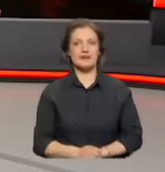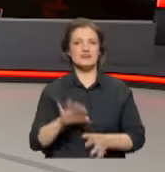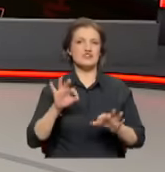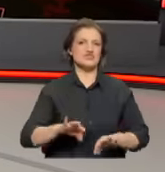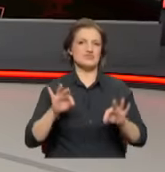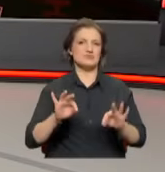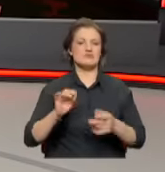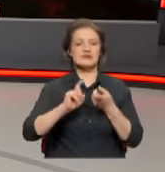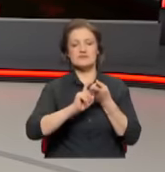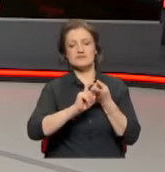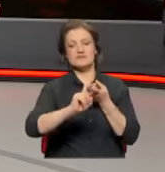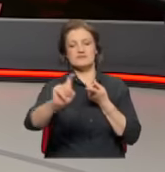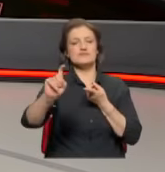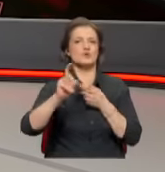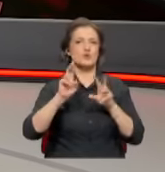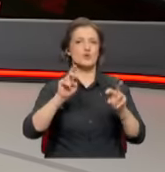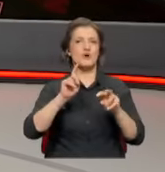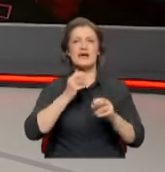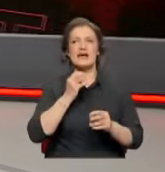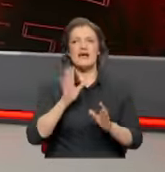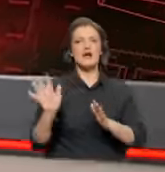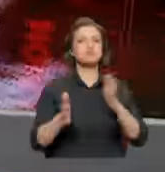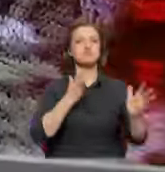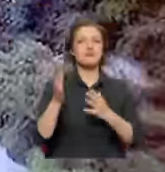Şimdi geldik teleferik konusuna, ihmalin itirafı.